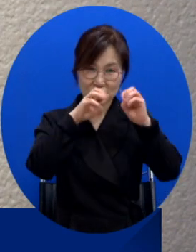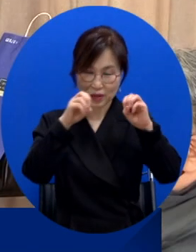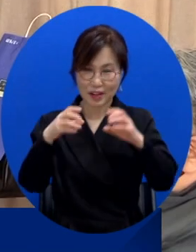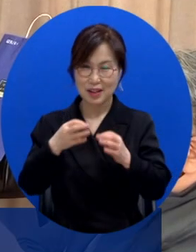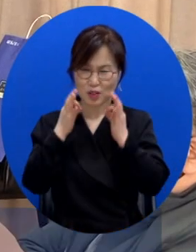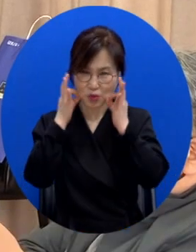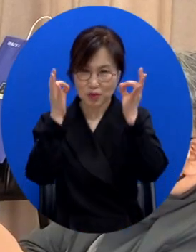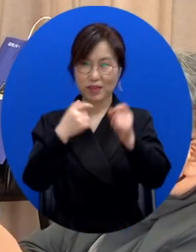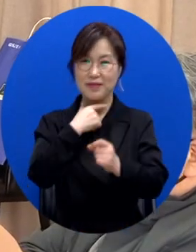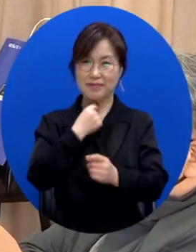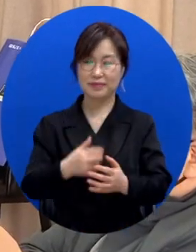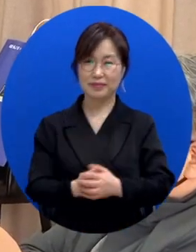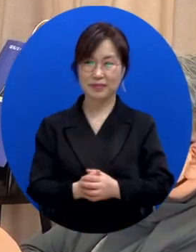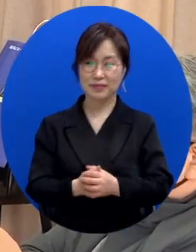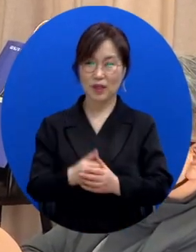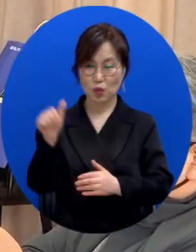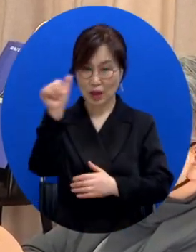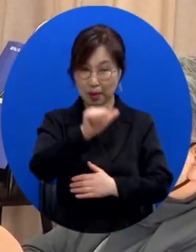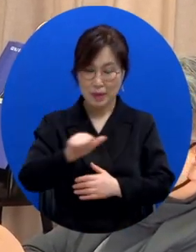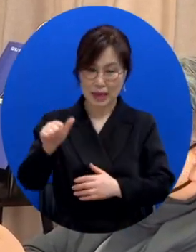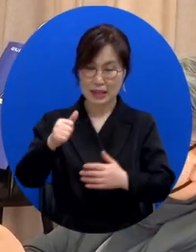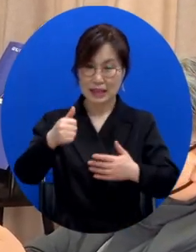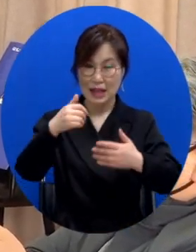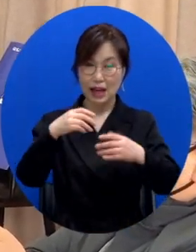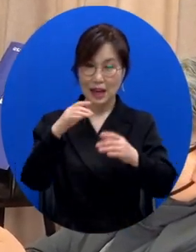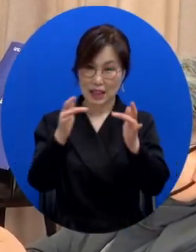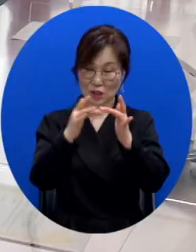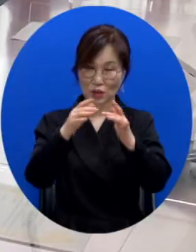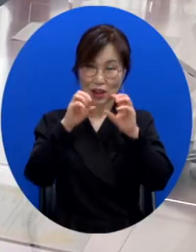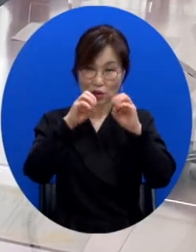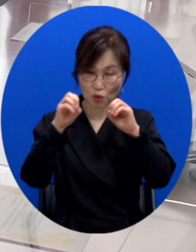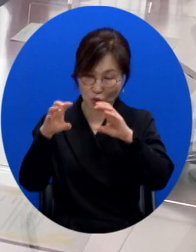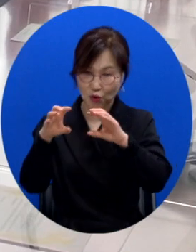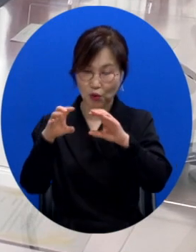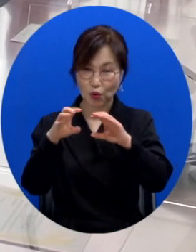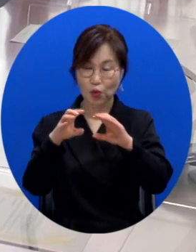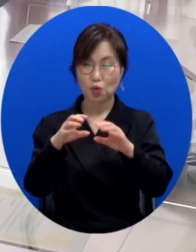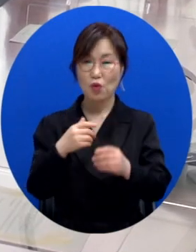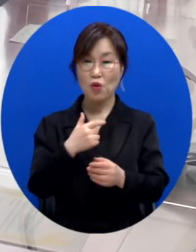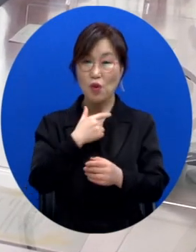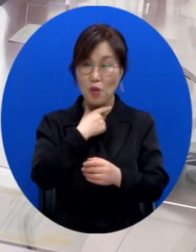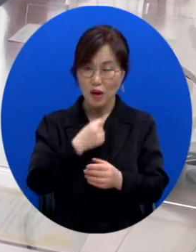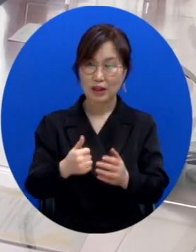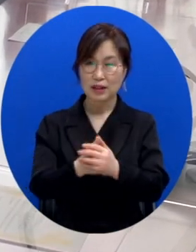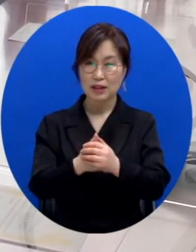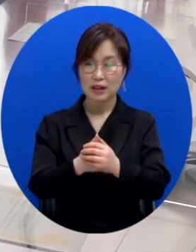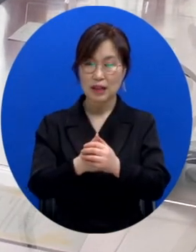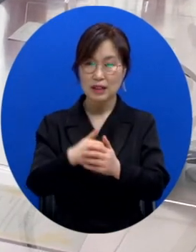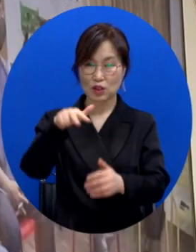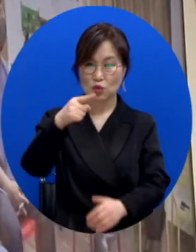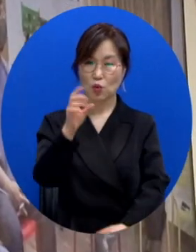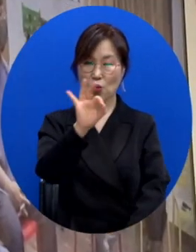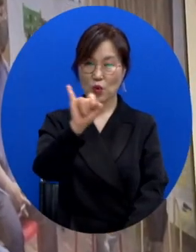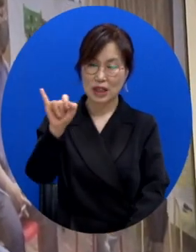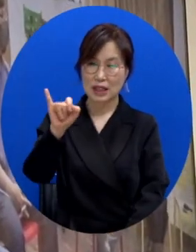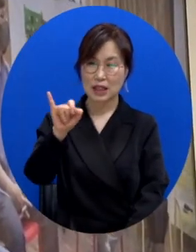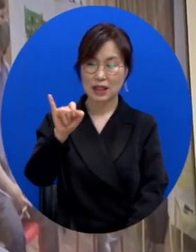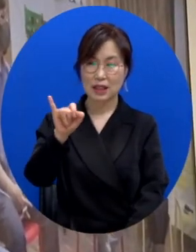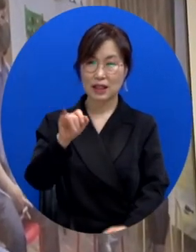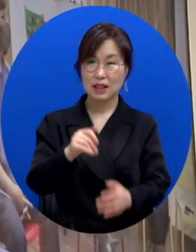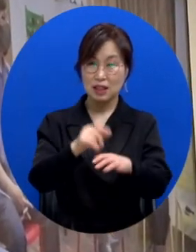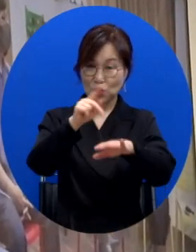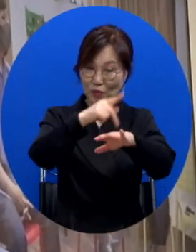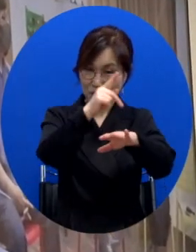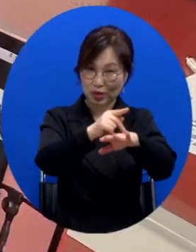노력하겠습니다. 동남아시아 미디어 선교의 비전을 품은 CTS 조이 필리핀 방송국이 개국 5주년을 맞았습니다.